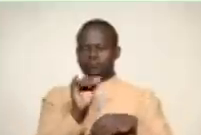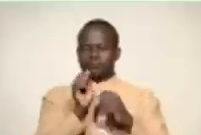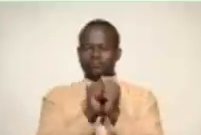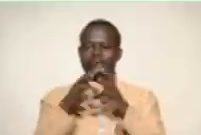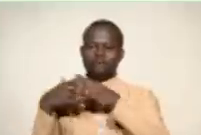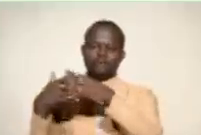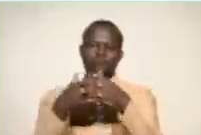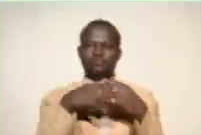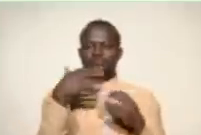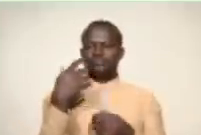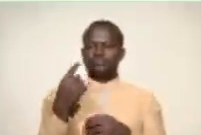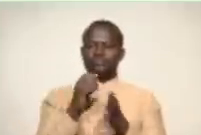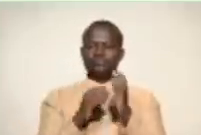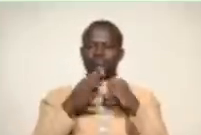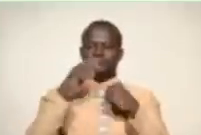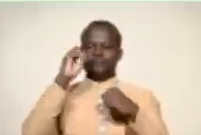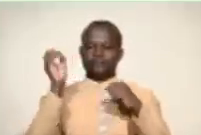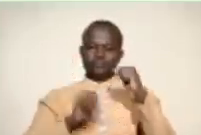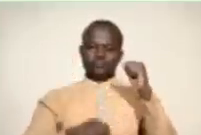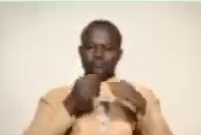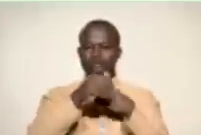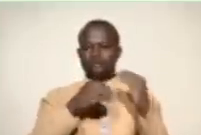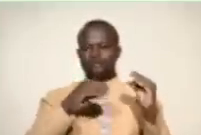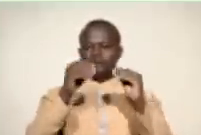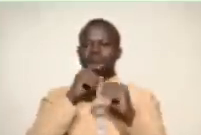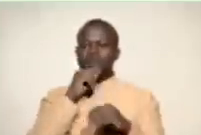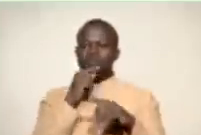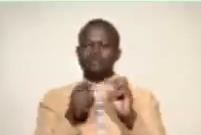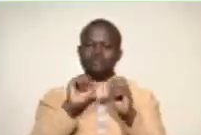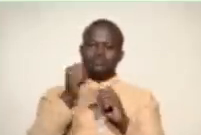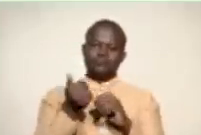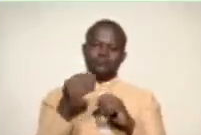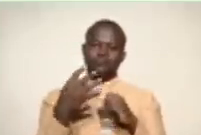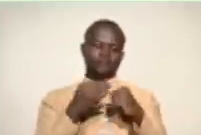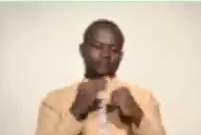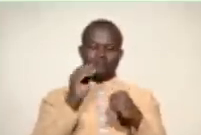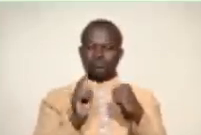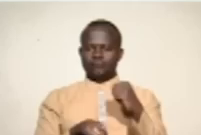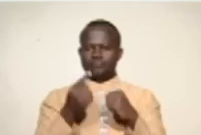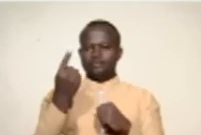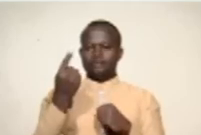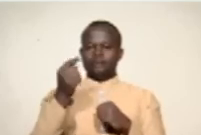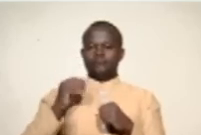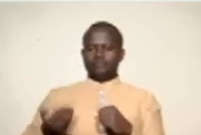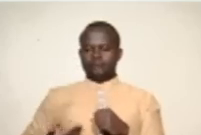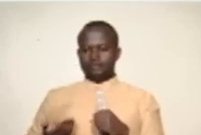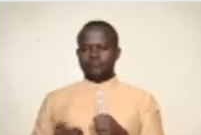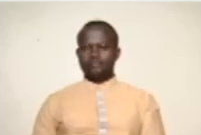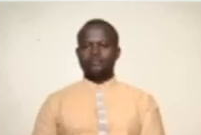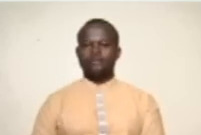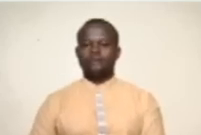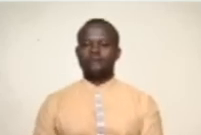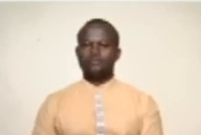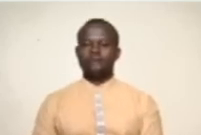Amerika. 51.9% by'abimukira bari abagabo, naho 48.1% ari abagore. Kwizera